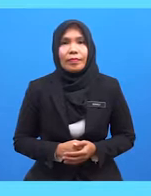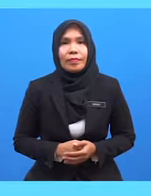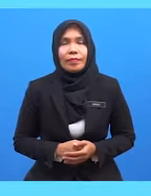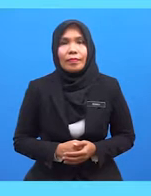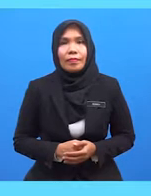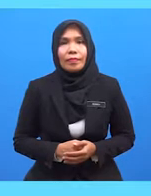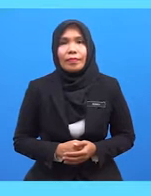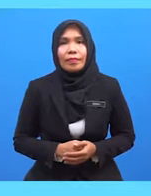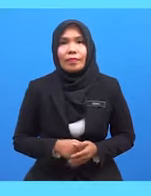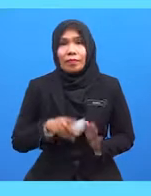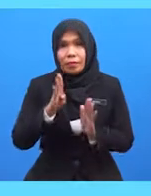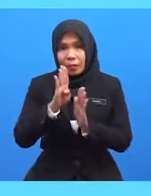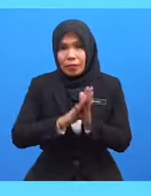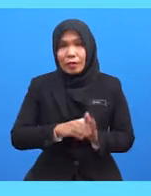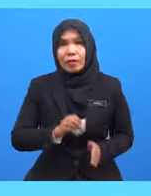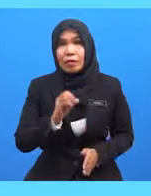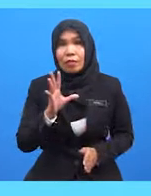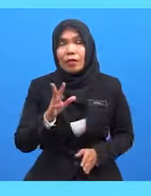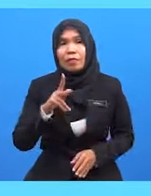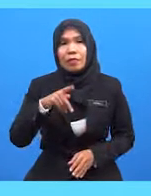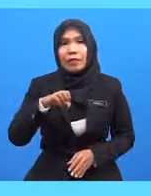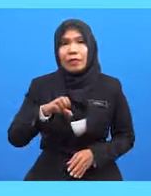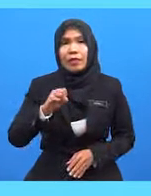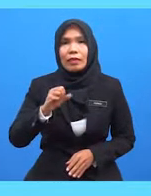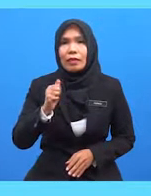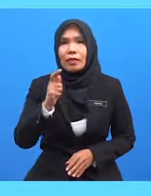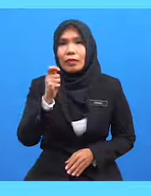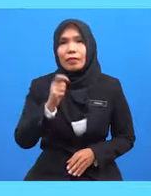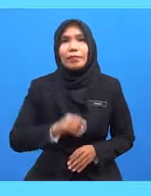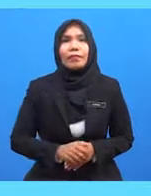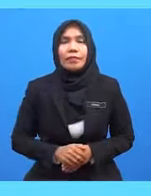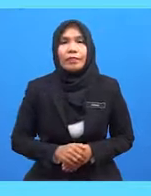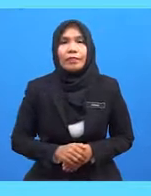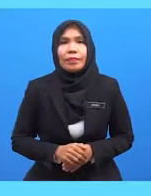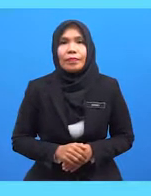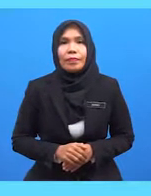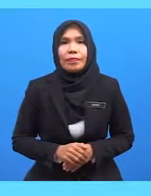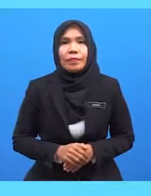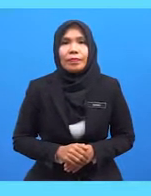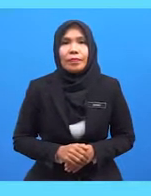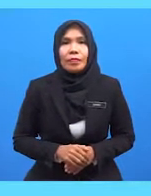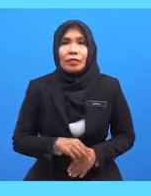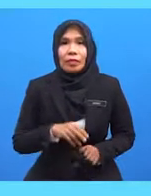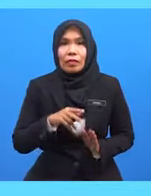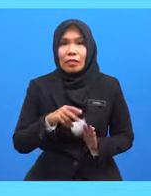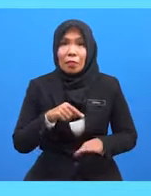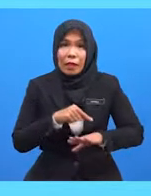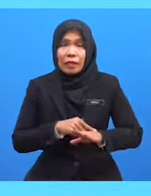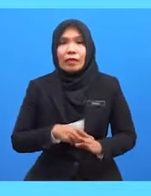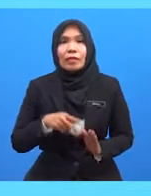zaman Kerajaan Johor Riau, alam persuratan Melayu melalui bahasa Melayu dan tulisan